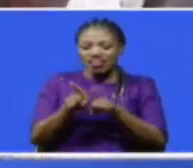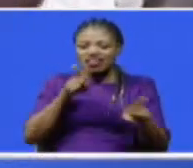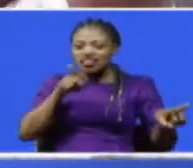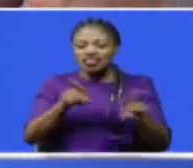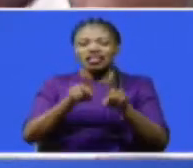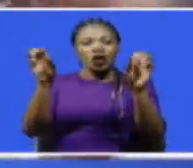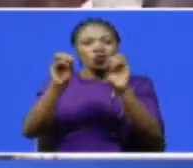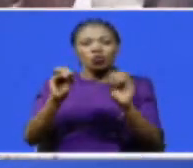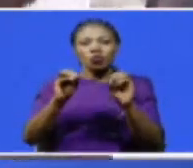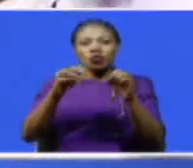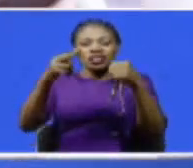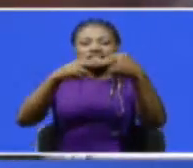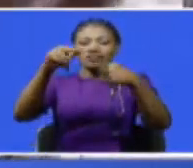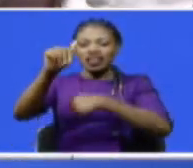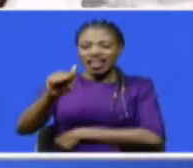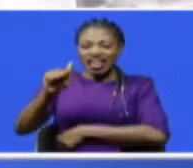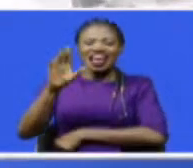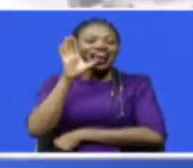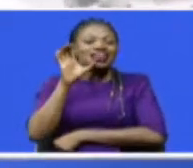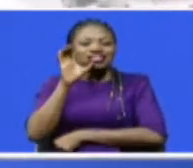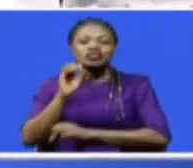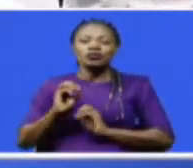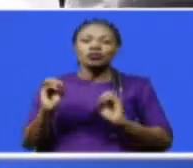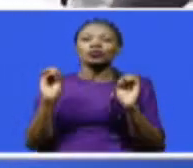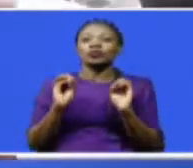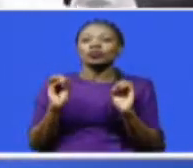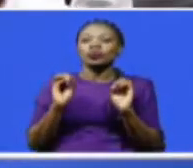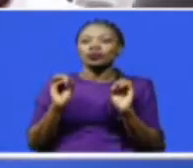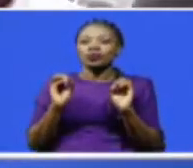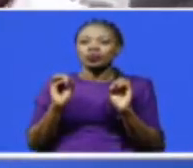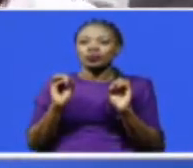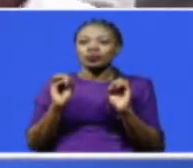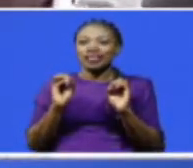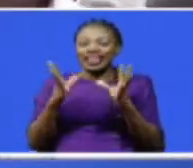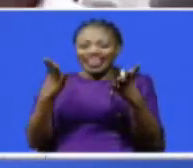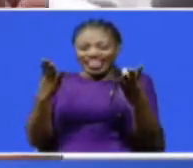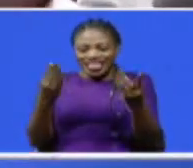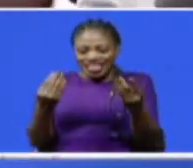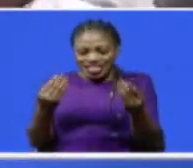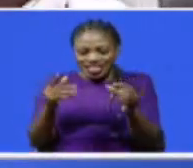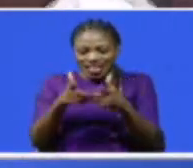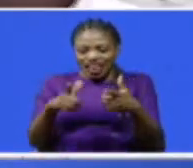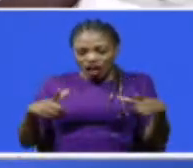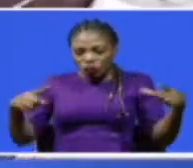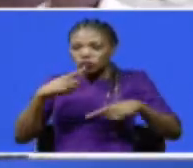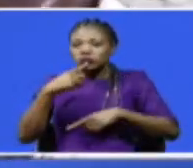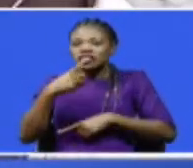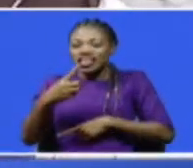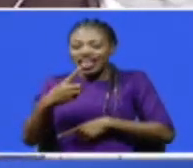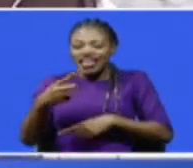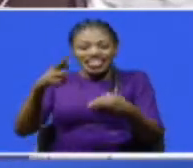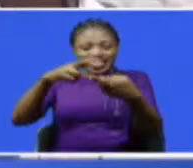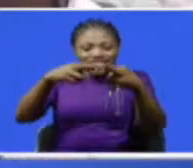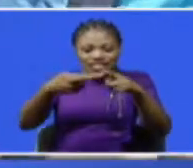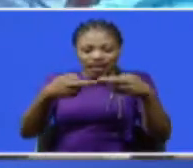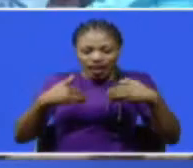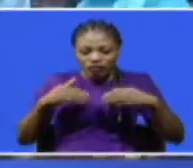7A and the job evaluation are not cousins. In a simple language we say they are not